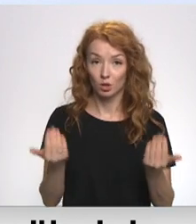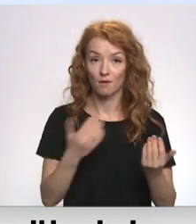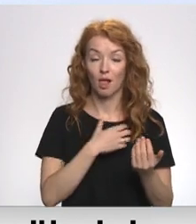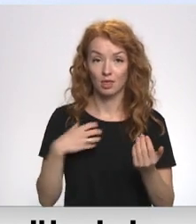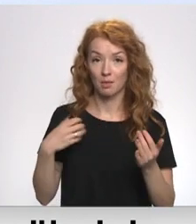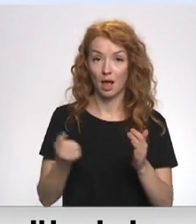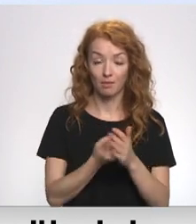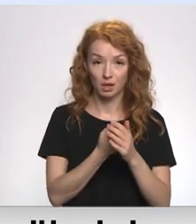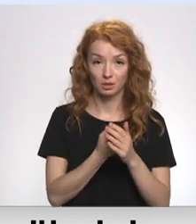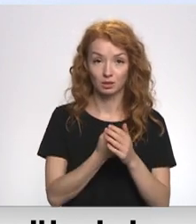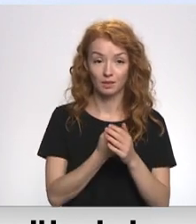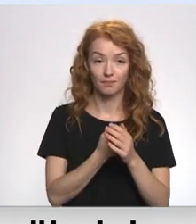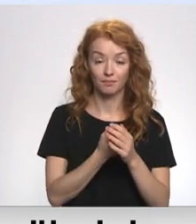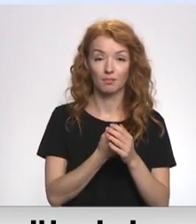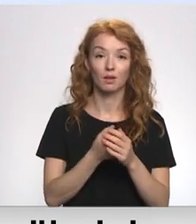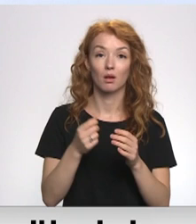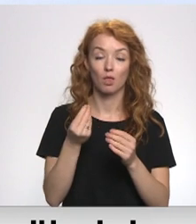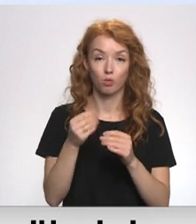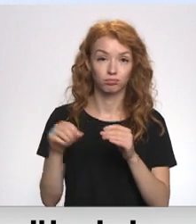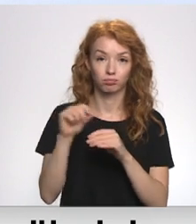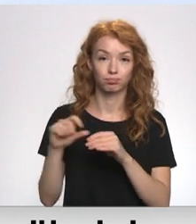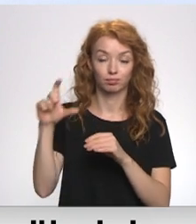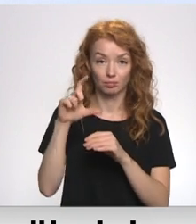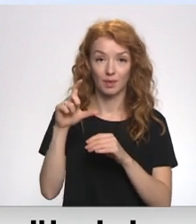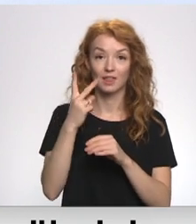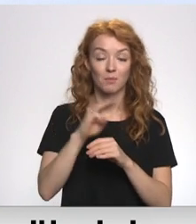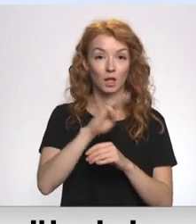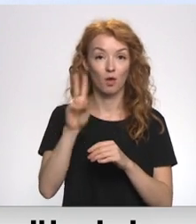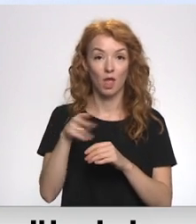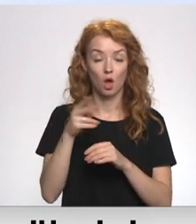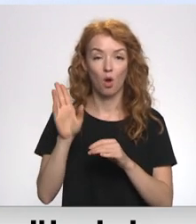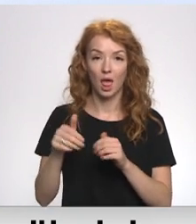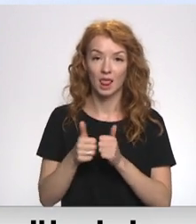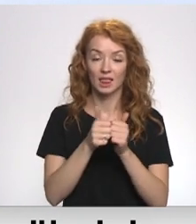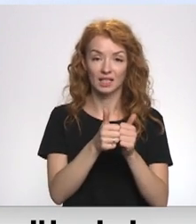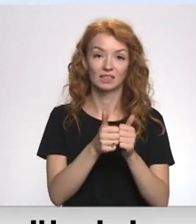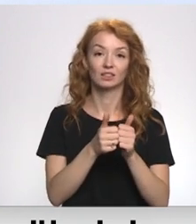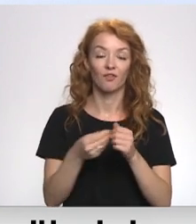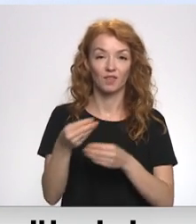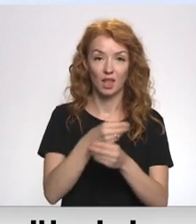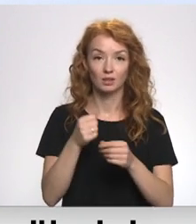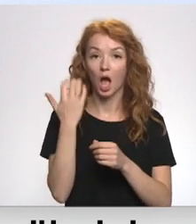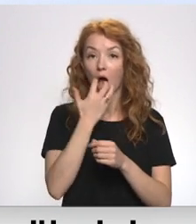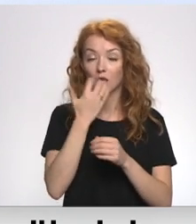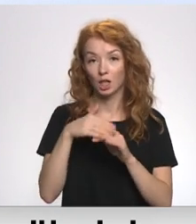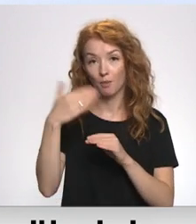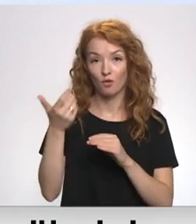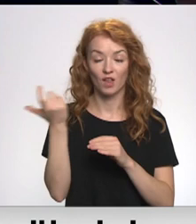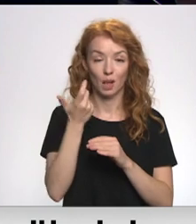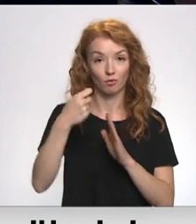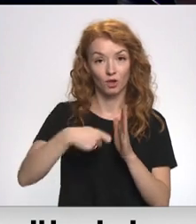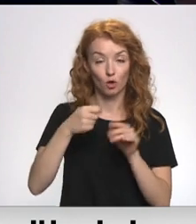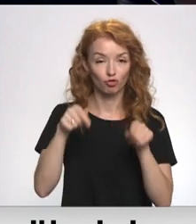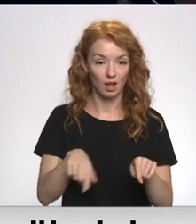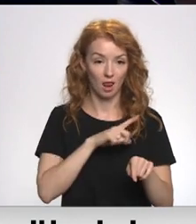valdība ir atbalstījusi apropriācijas palielināšanu 2 miljonu eiro apmērā, lai līdzfinansētu ārvalstu filmu uzņemšanu mūsu valstī.